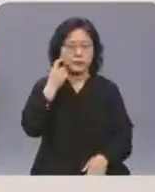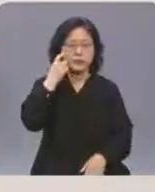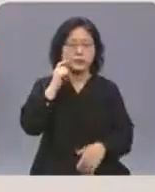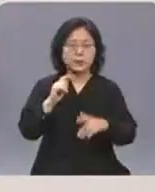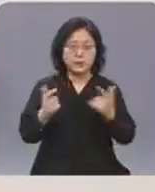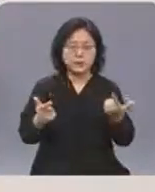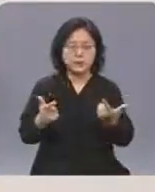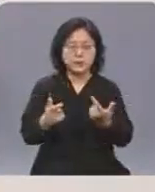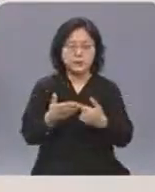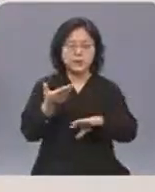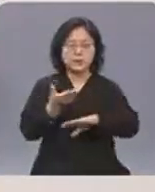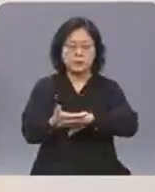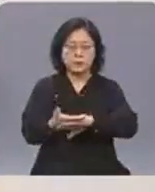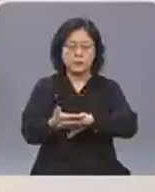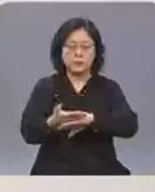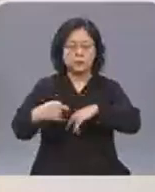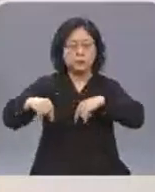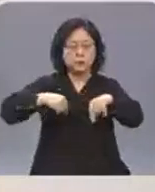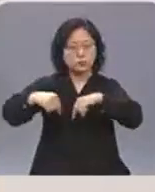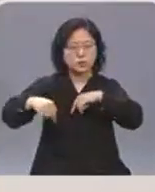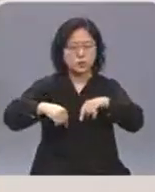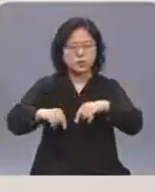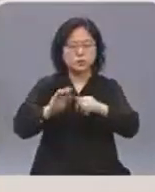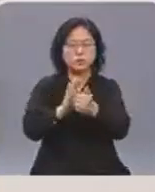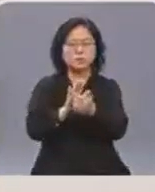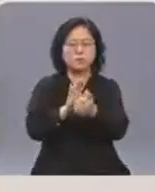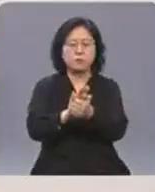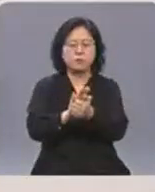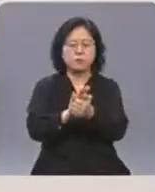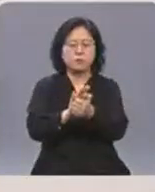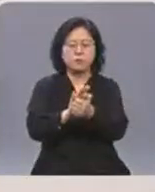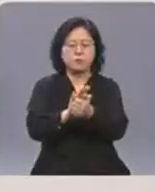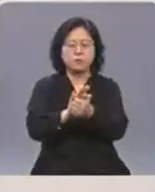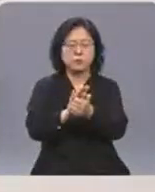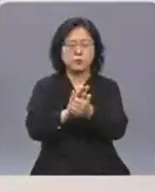그럼 다른 차원에서 좀 정책을 만들어야